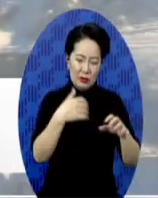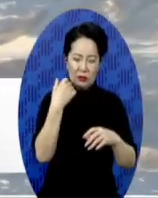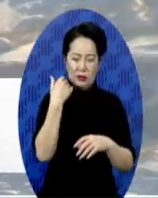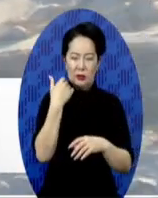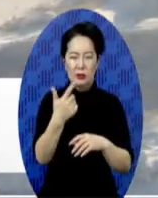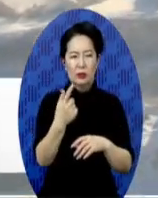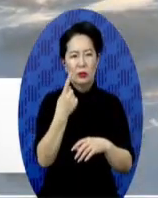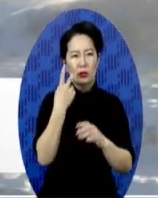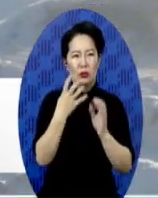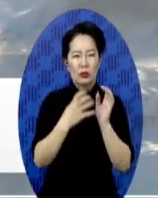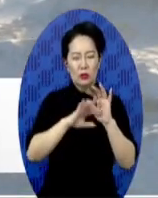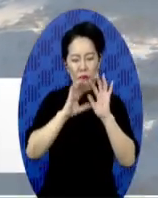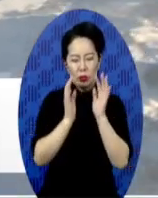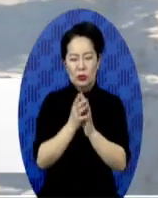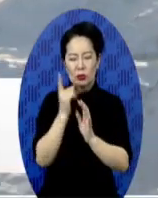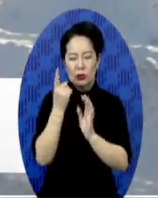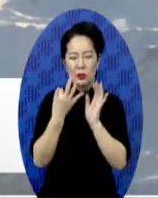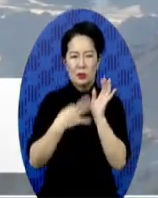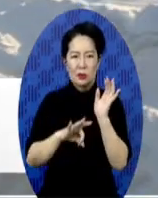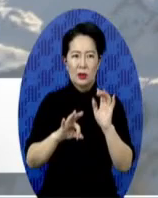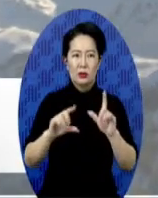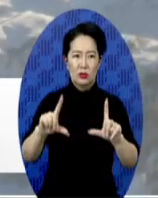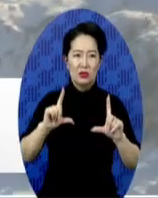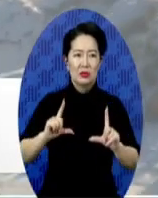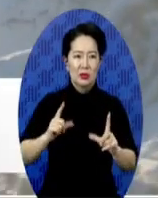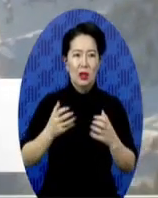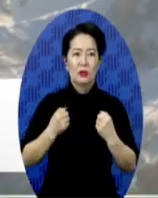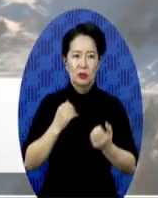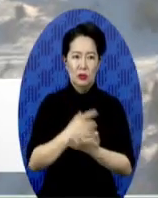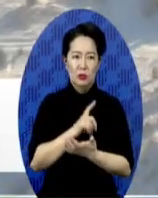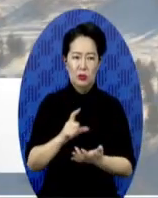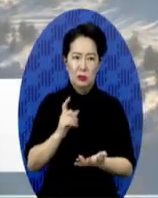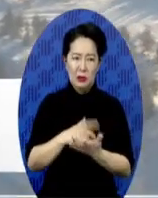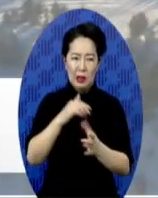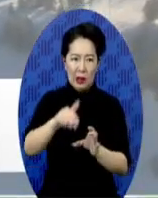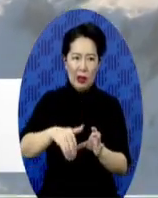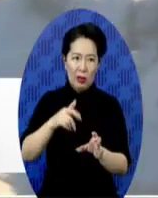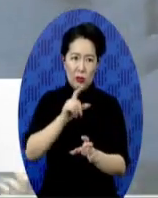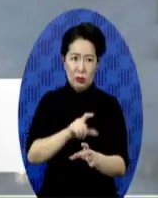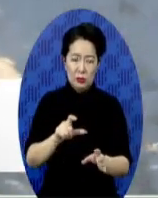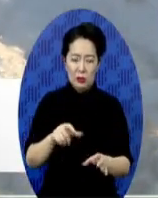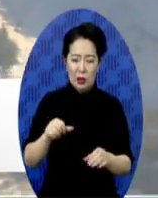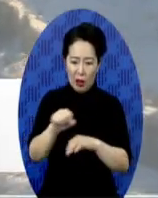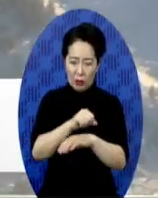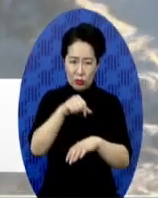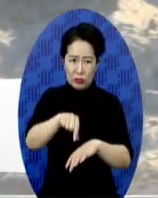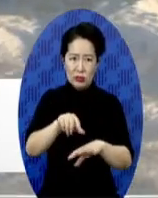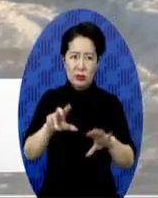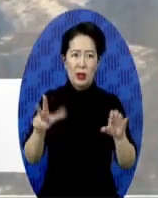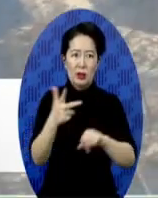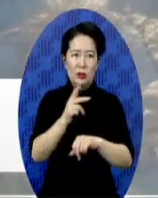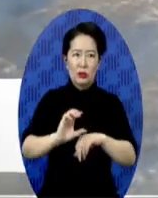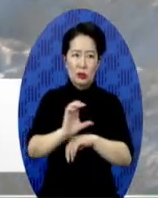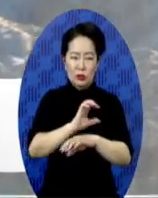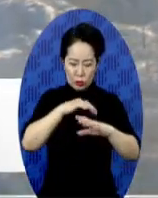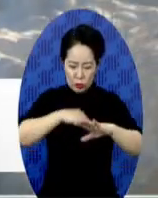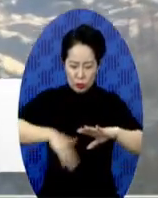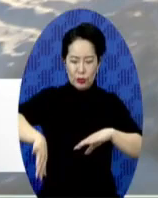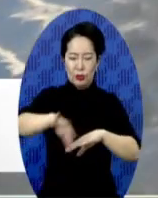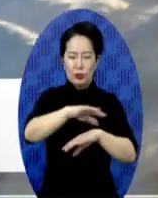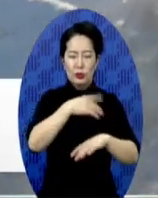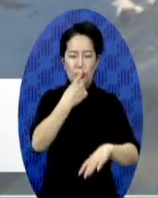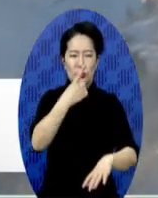149 нийт 180 гаруй тусгай зөвшөөрөл эзэмшигч байгаа юм а. Энэ нь аймгийн 13 сумын 105,000 гад албайг хамарч